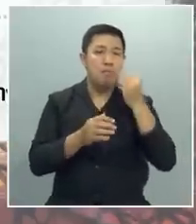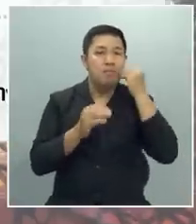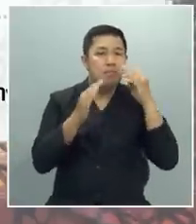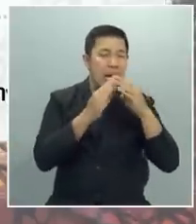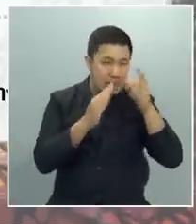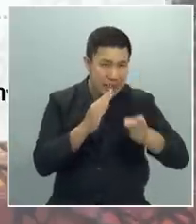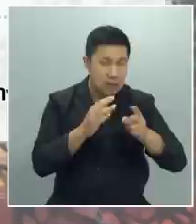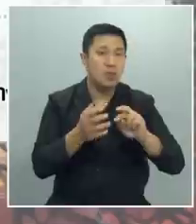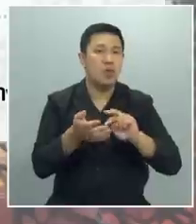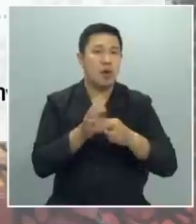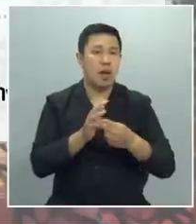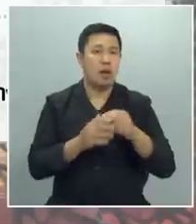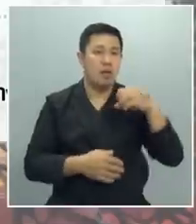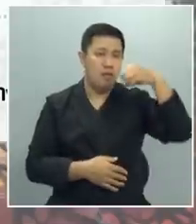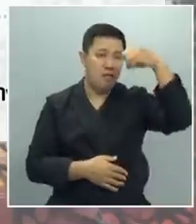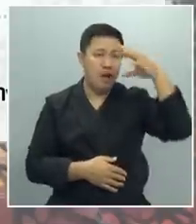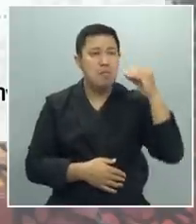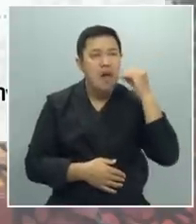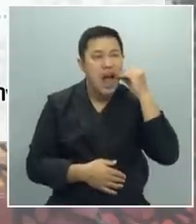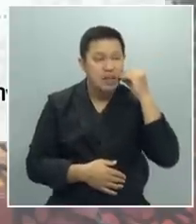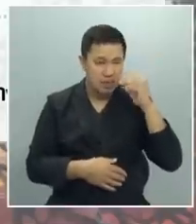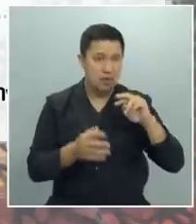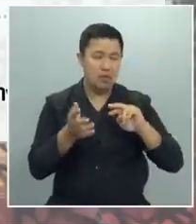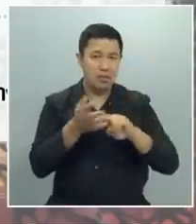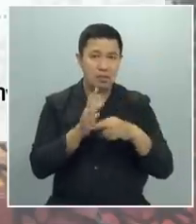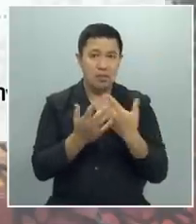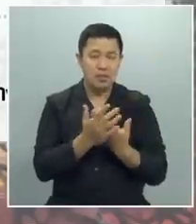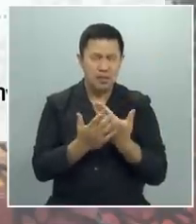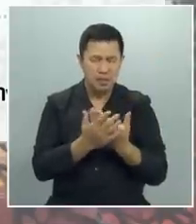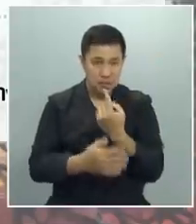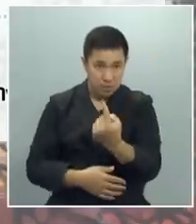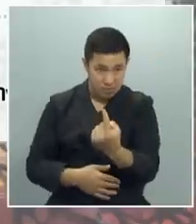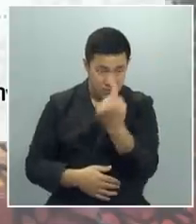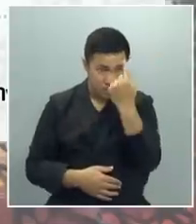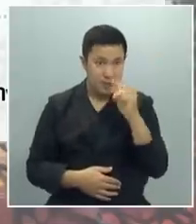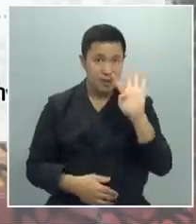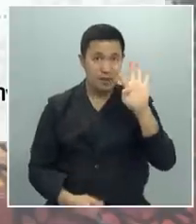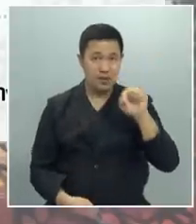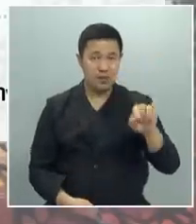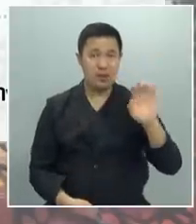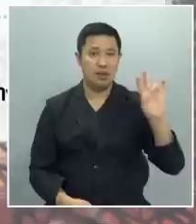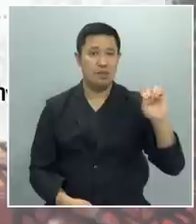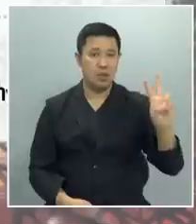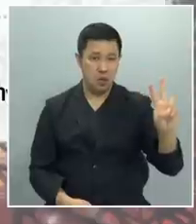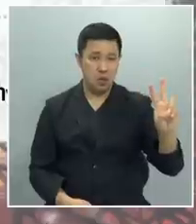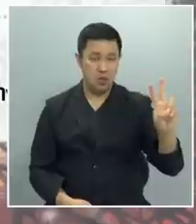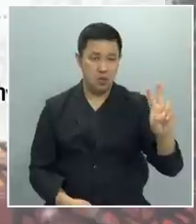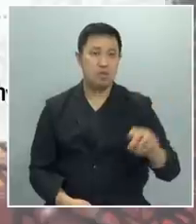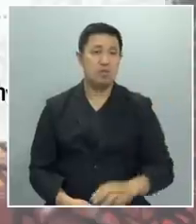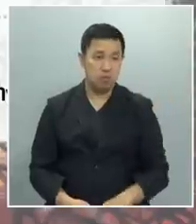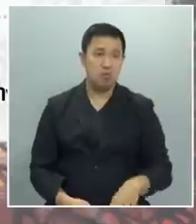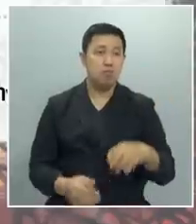ถือว่าเป็นกลุ่มผู้ใช้ไฟบ้านก็จะเป็นค่าไฟเดิมนะคะ 4บาท 72สตางค์ต่อ 500บาท